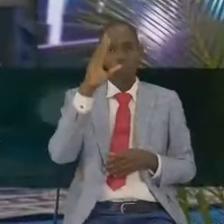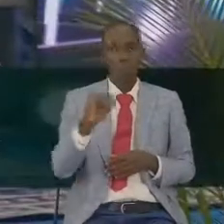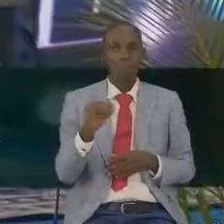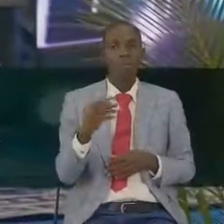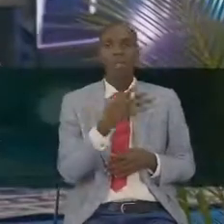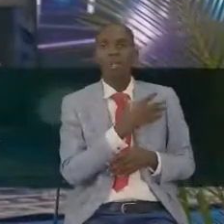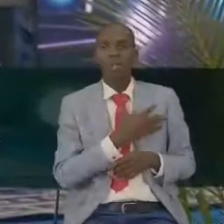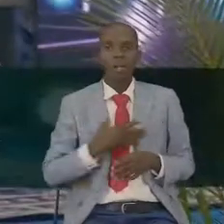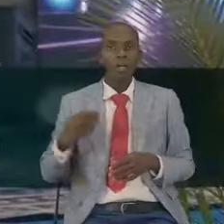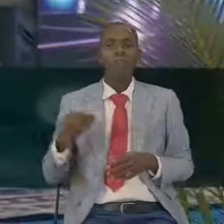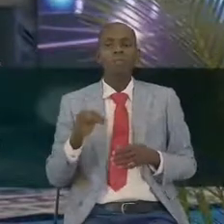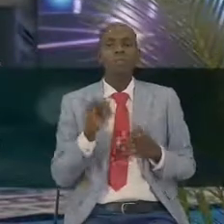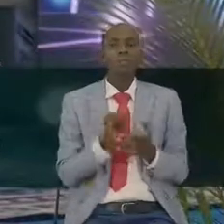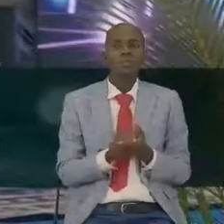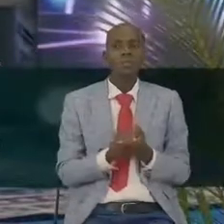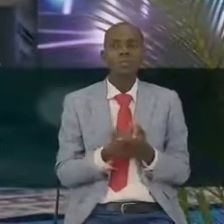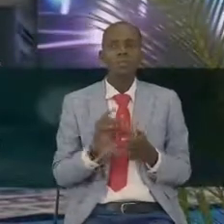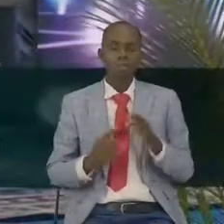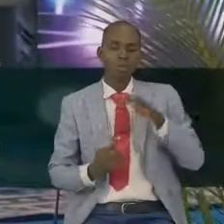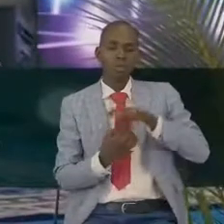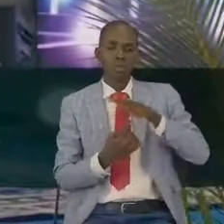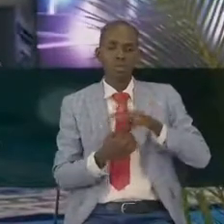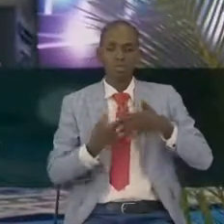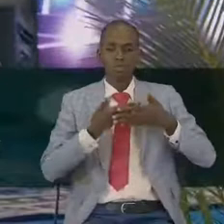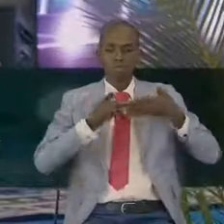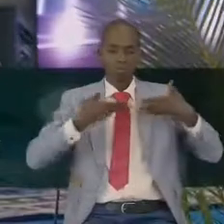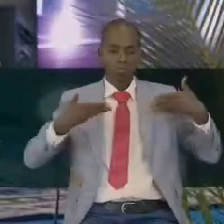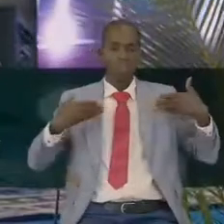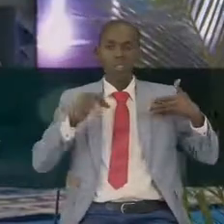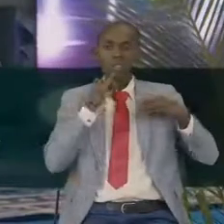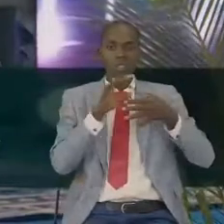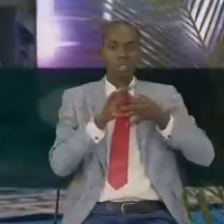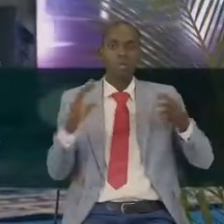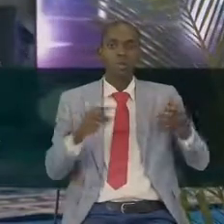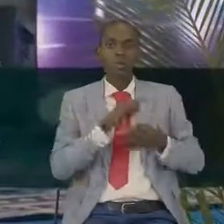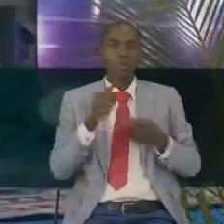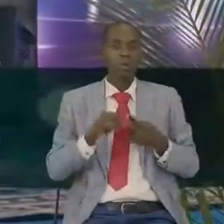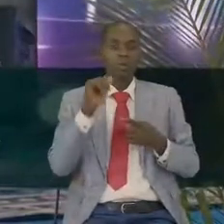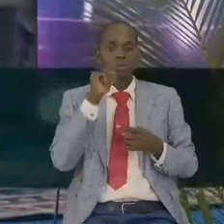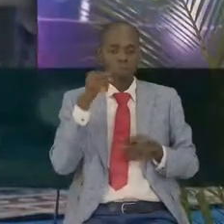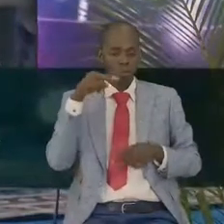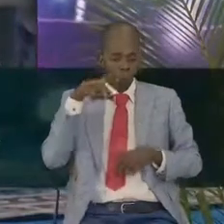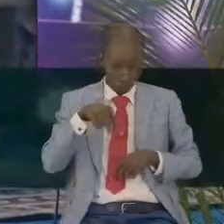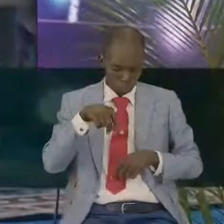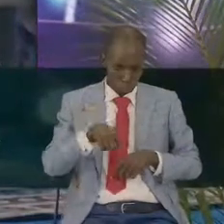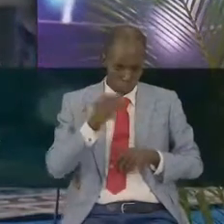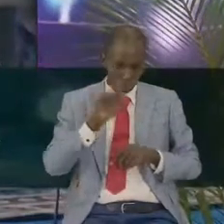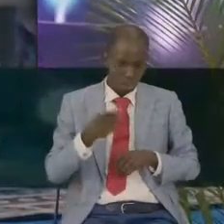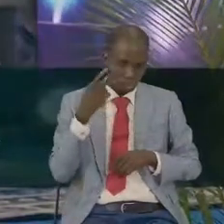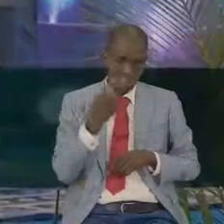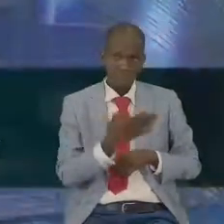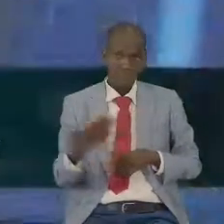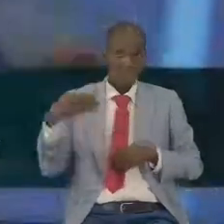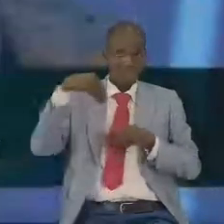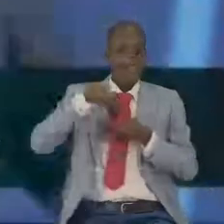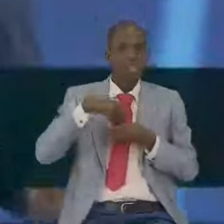Et la poitrine, là, l'habit, là, est tellement... Et quand elle couvre comme ça, vous pouvez voir tout ce qui est dedans, là.